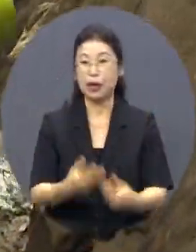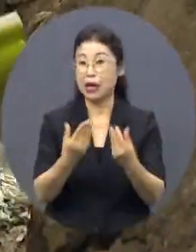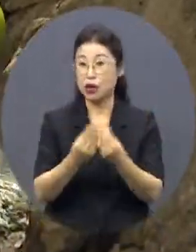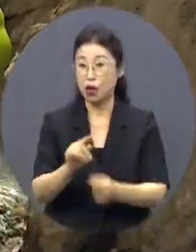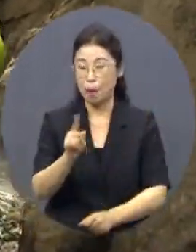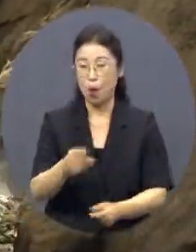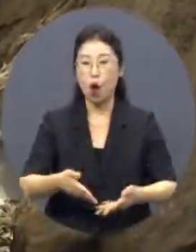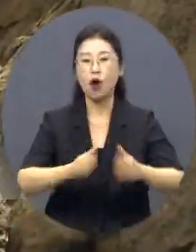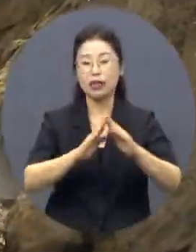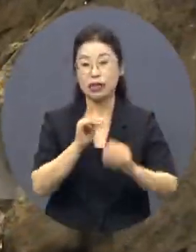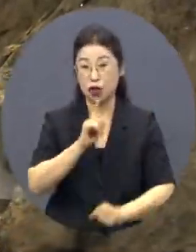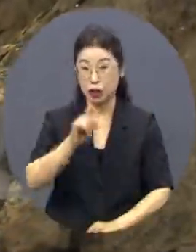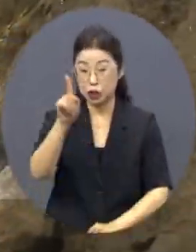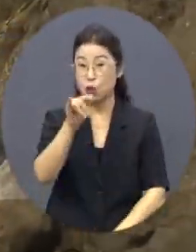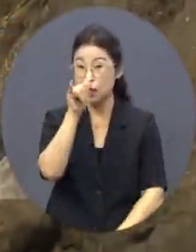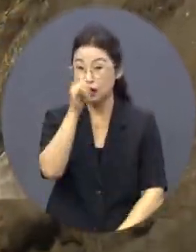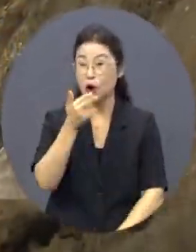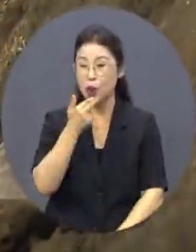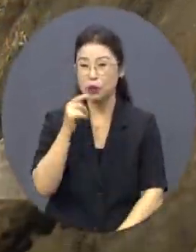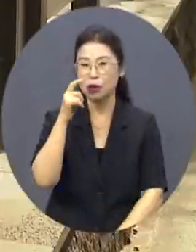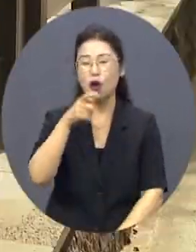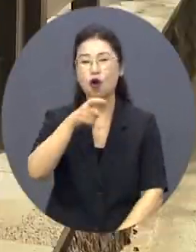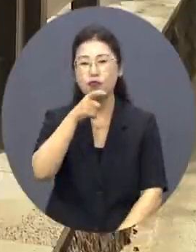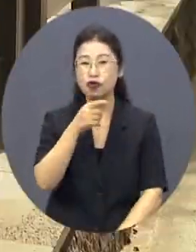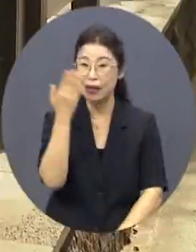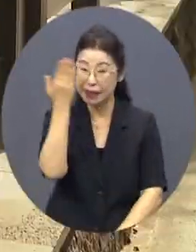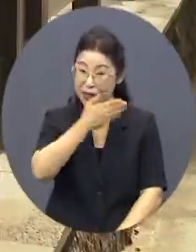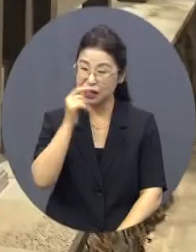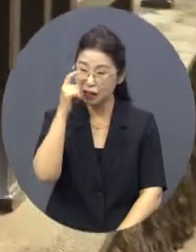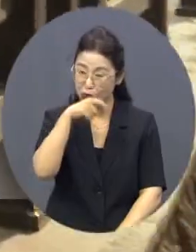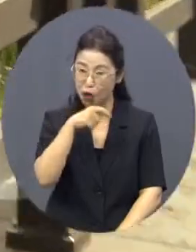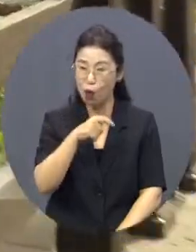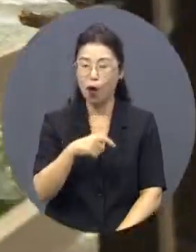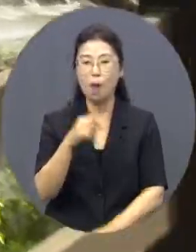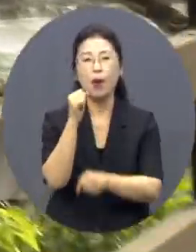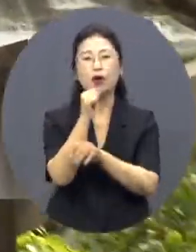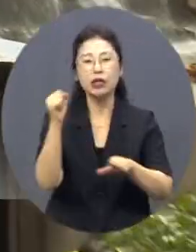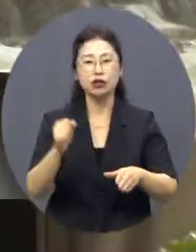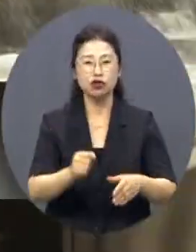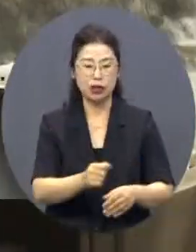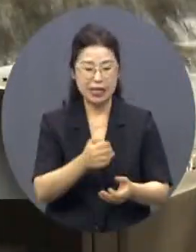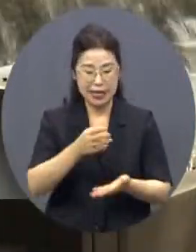내용은 시설 신고 여부와 수질 기준을 비롯해 관리 기준 준수